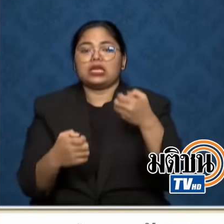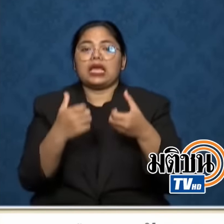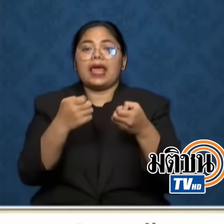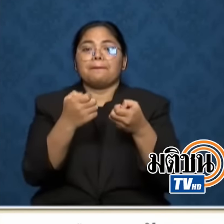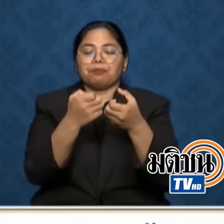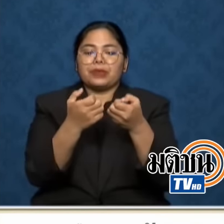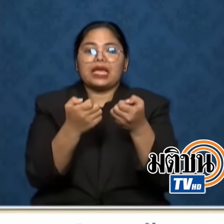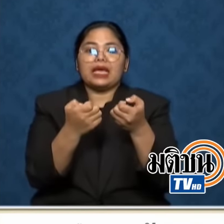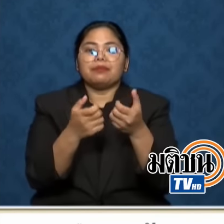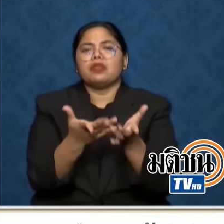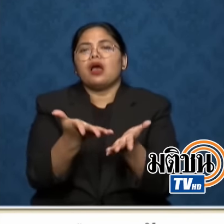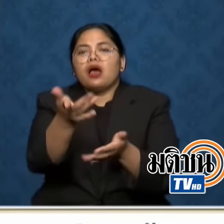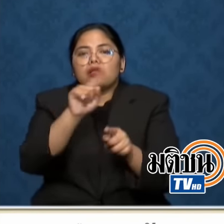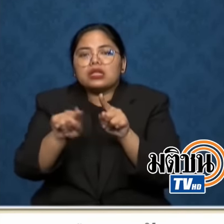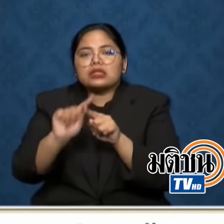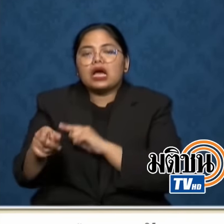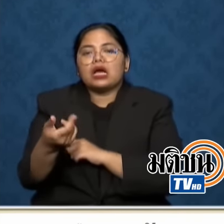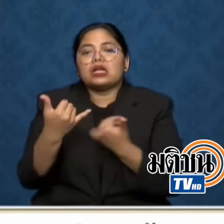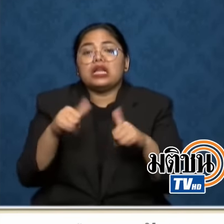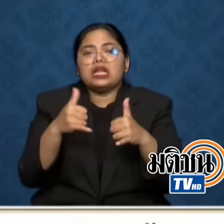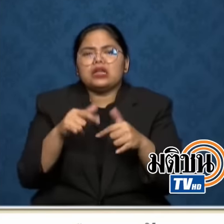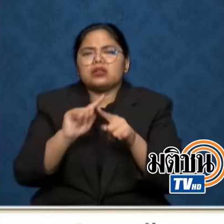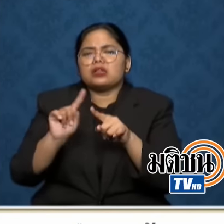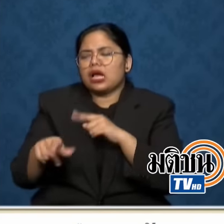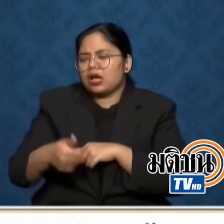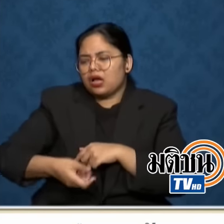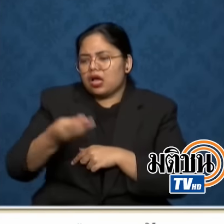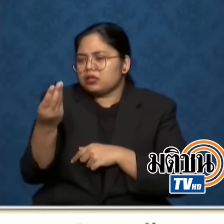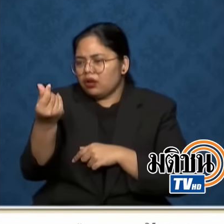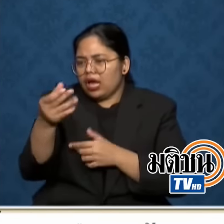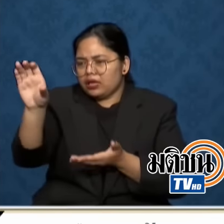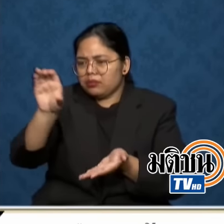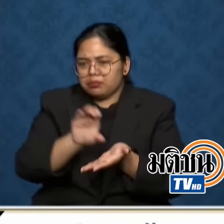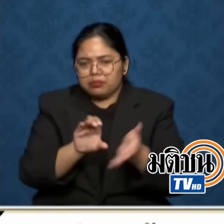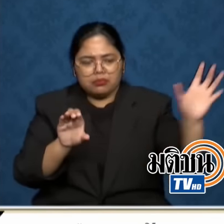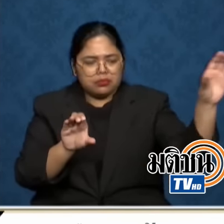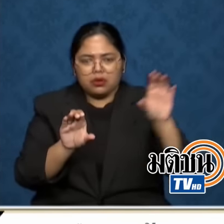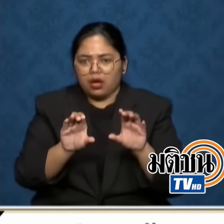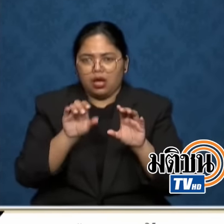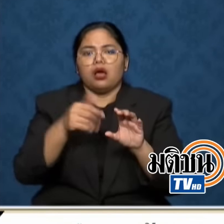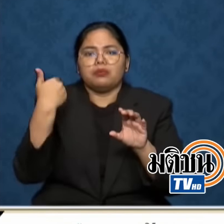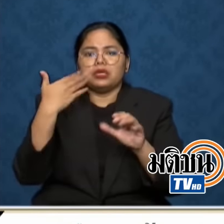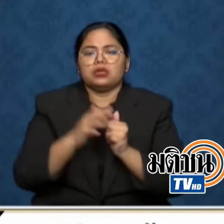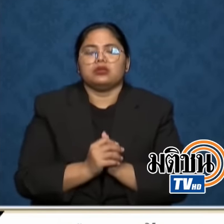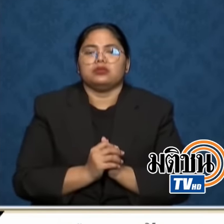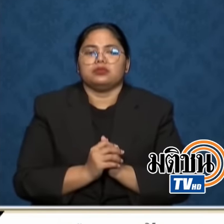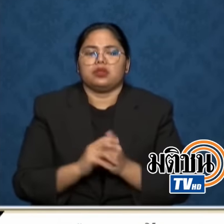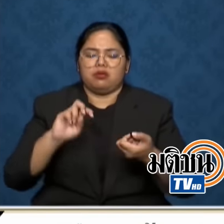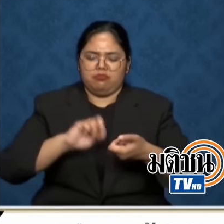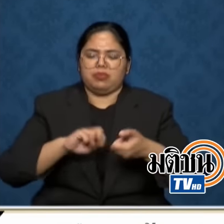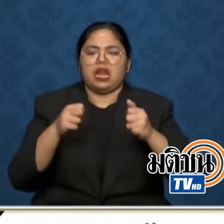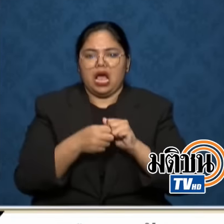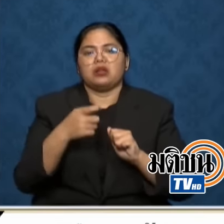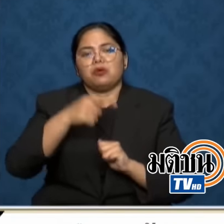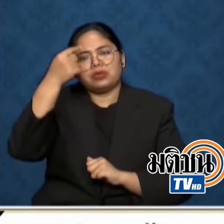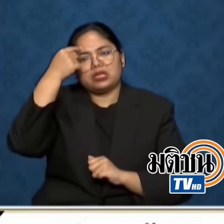เติมๆๆไปเรื่อยคนใหม่ก็เข้ามาใช้เงินนี้ได้เป็นต้นนะครับ ซึ่งเนี่ยครับก็เป็นปัญหาที่ผ